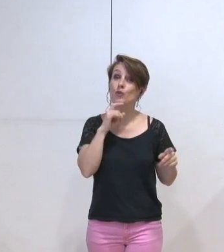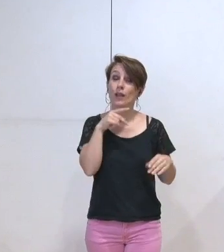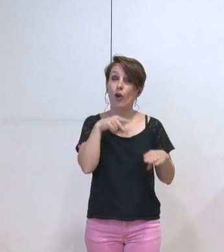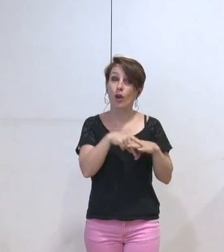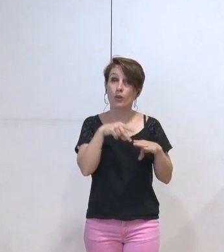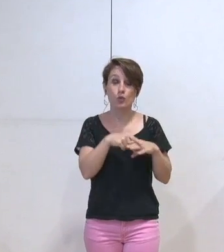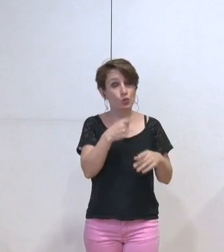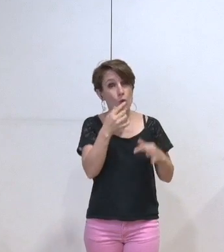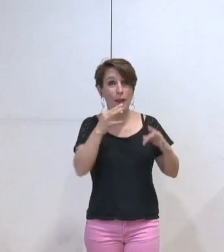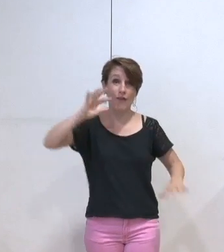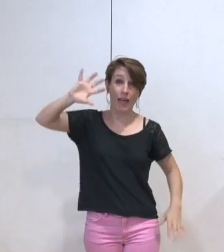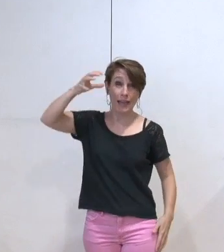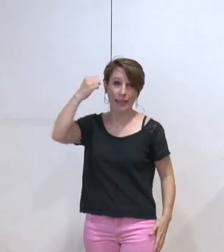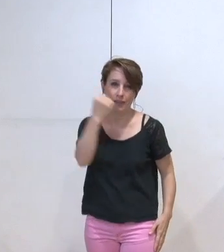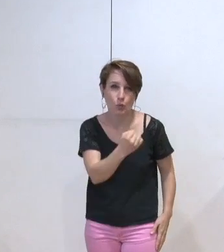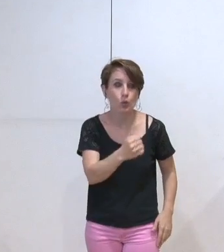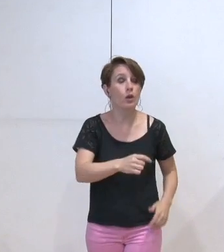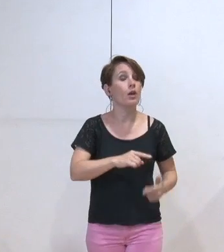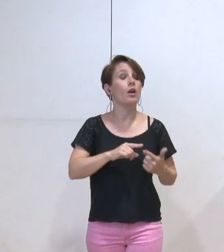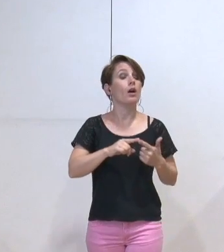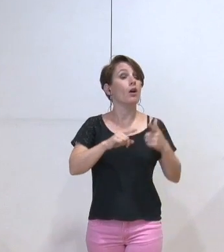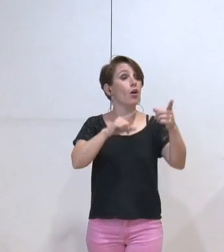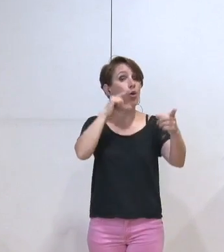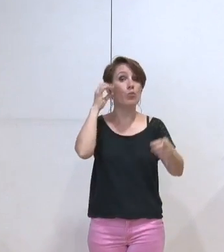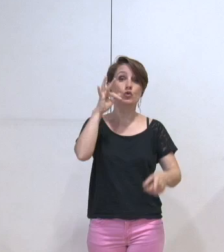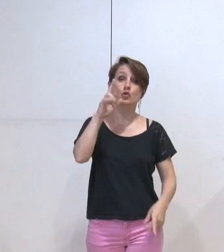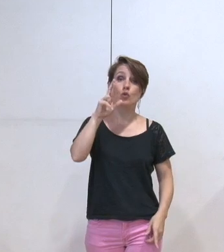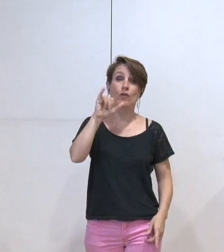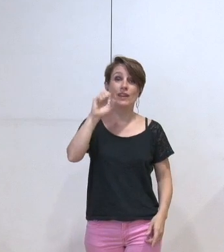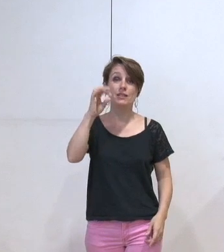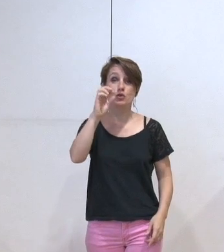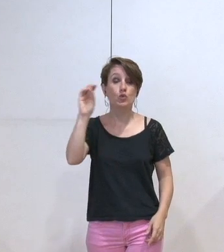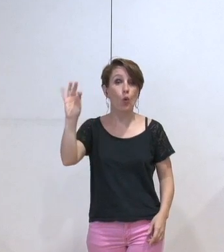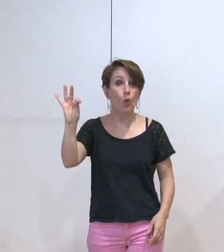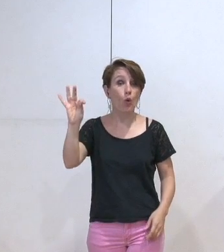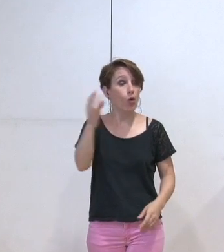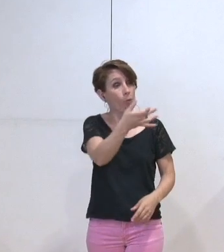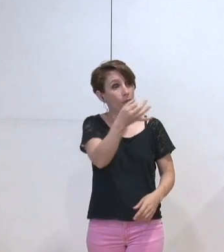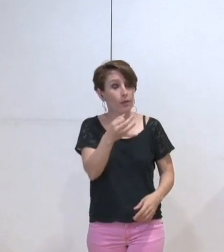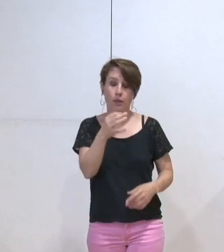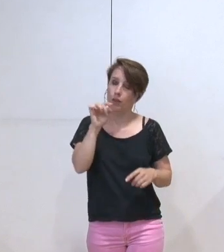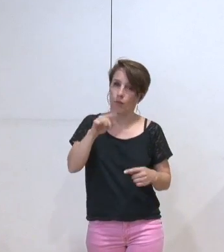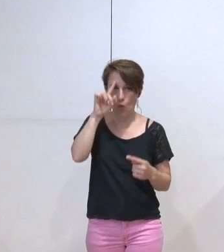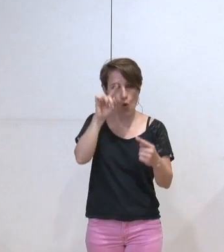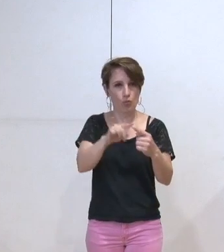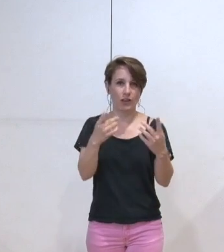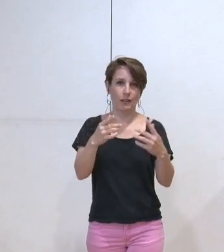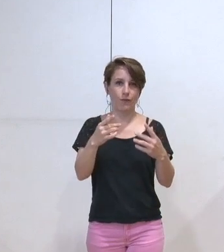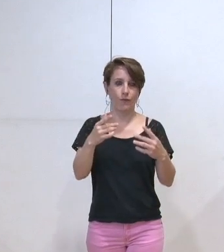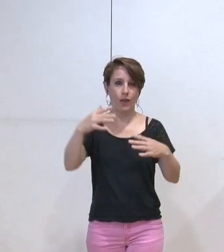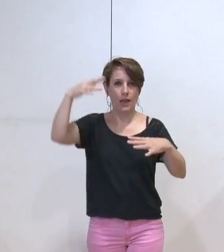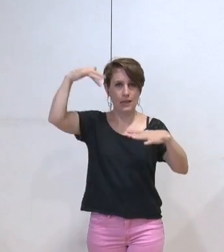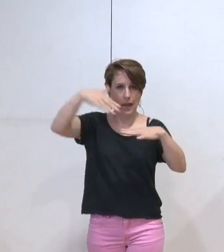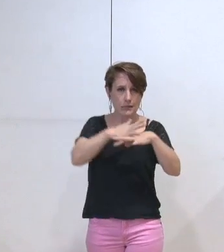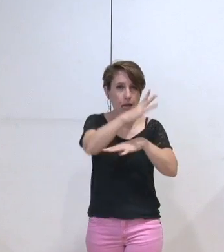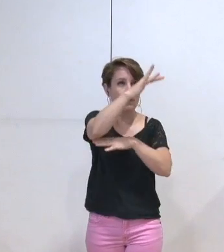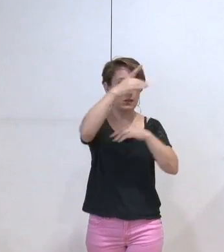canicule que monsieur fristau a évoqué l'objectif de réduction des émissions de gaz à effet de serre nous